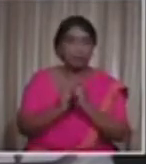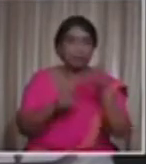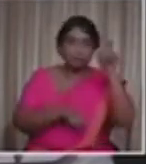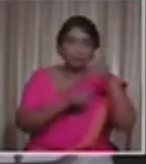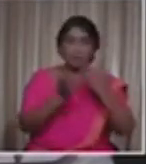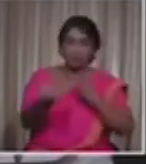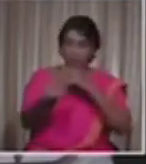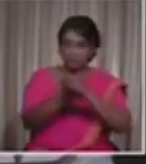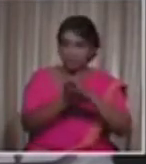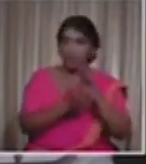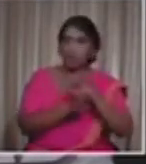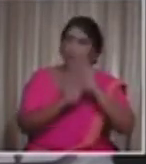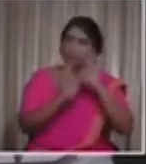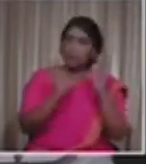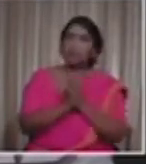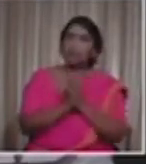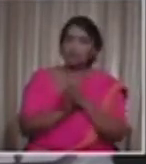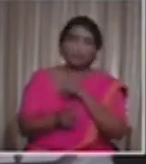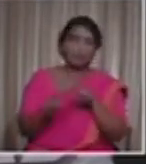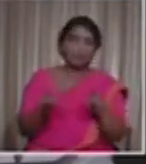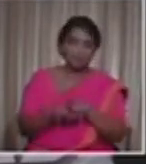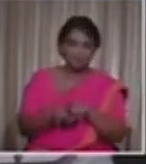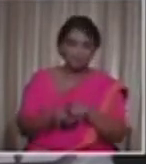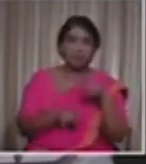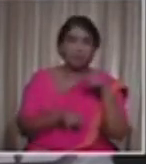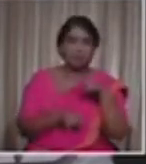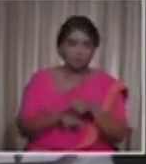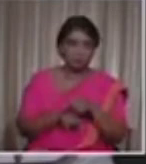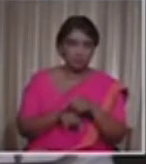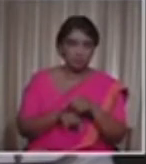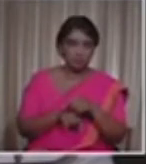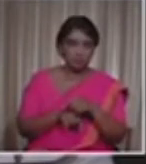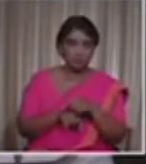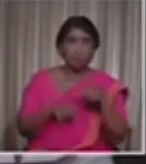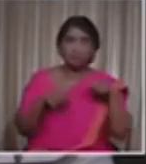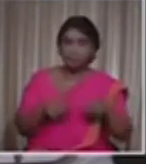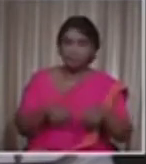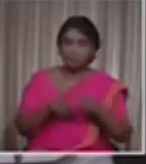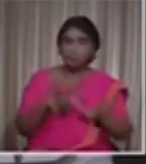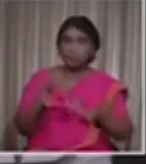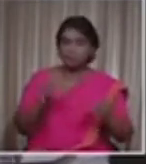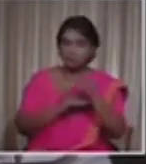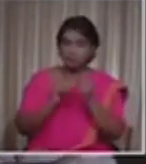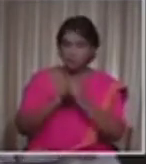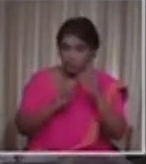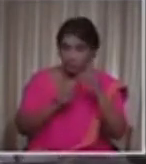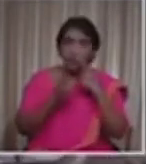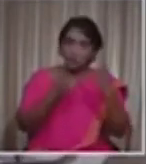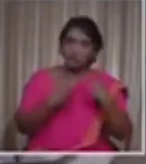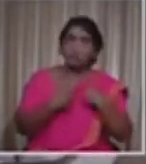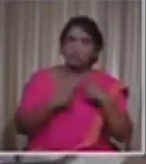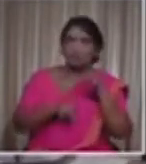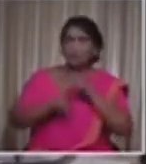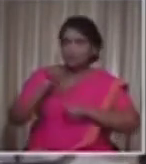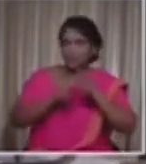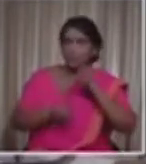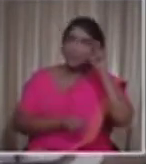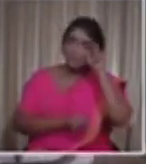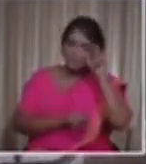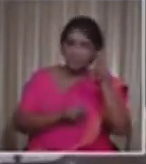වලට හැම එකටම මේ අනුව. ඉතින් මේ මේ මේකට දැනට විකල්ප තියෙනවා නම් දෙන්න. අපි ඒවා සාකච්ඡා කරලා